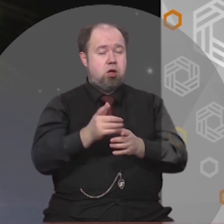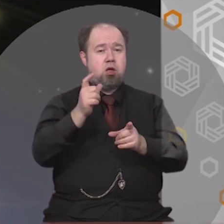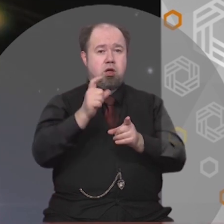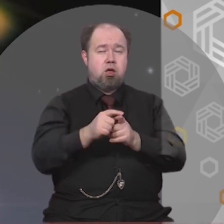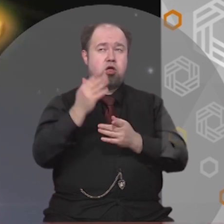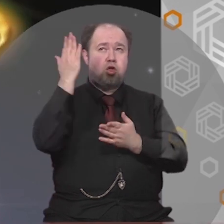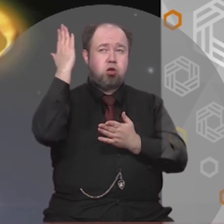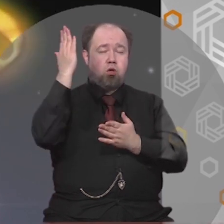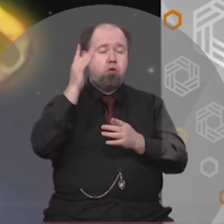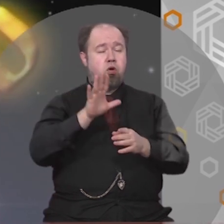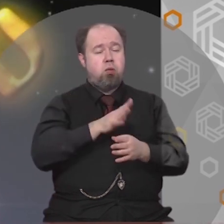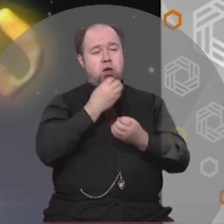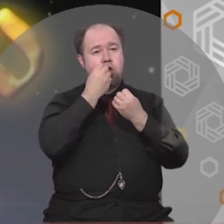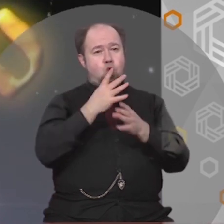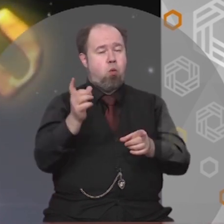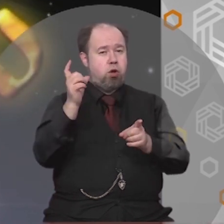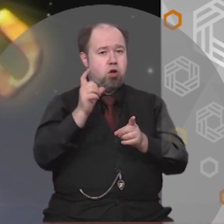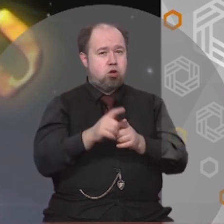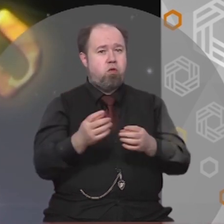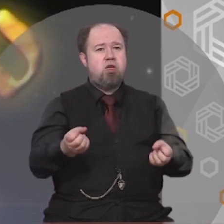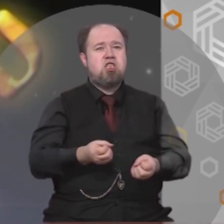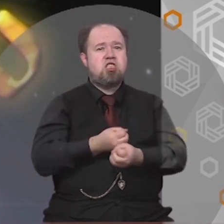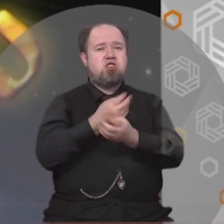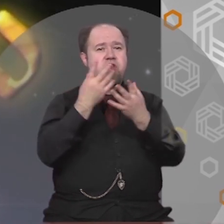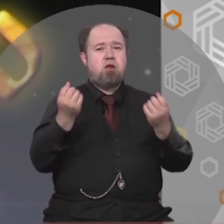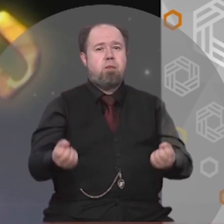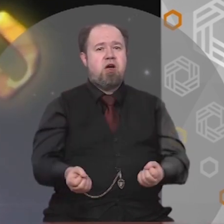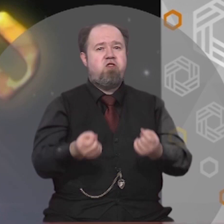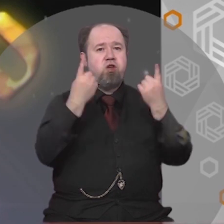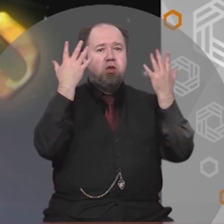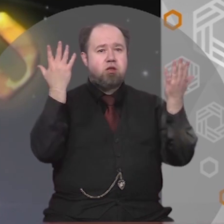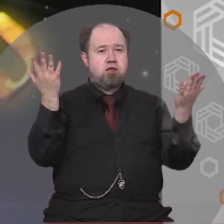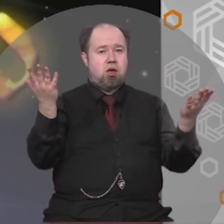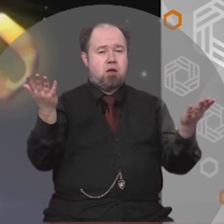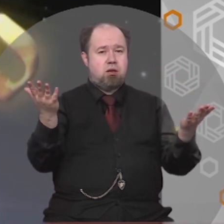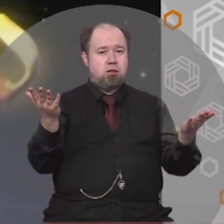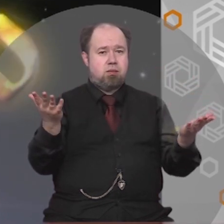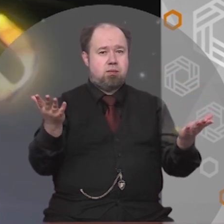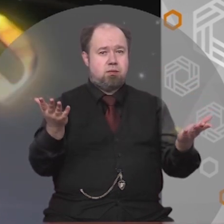слово. Было доброе слово, и свет появился из тьмы.